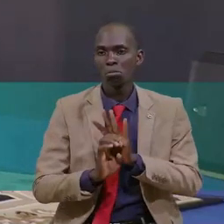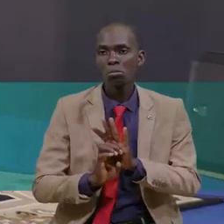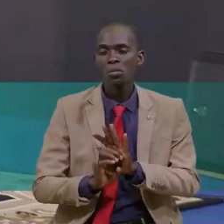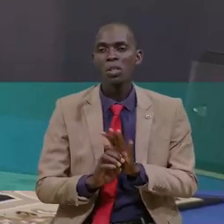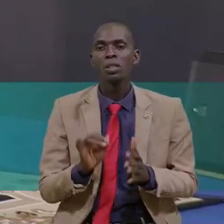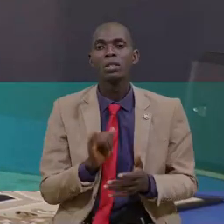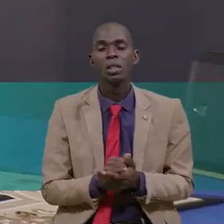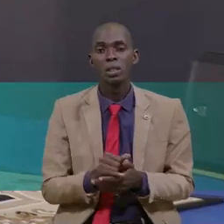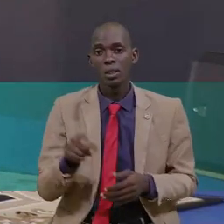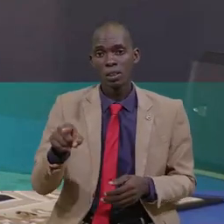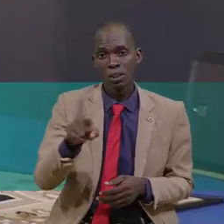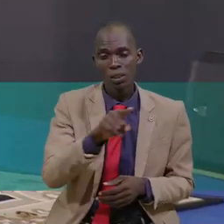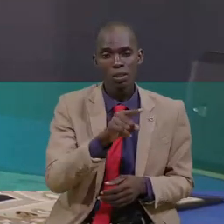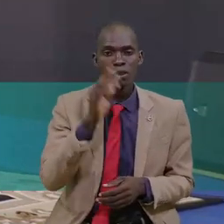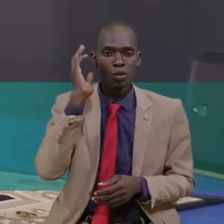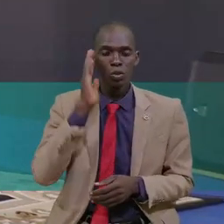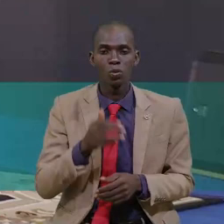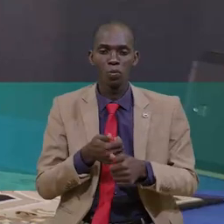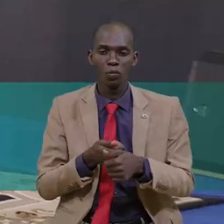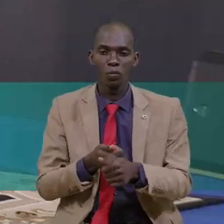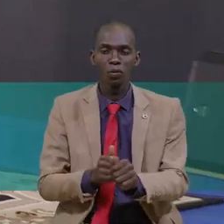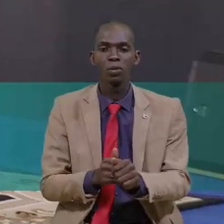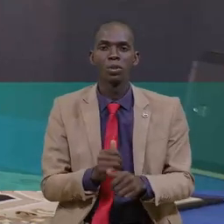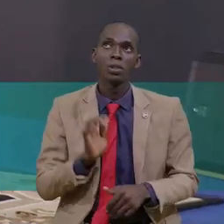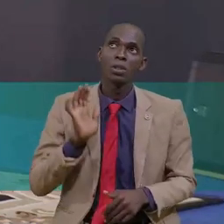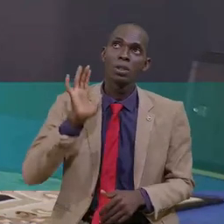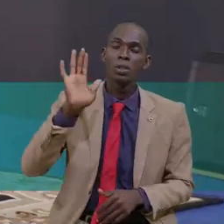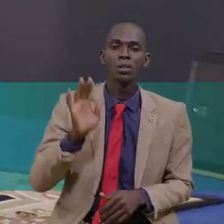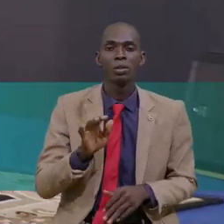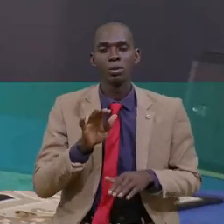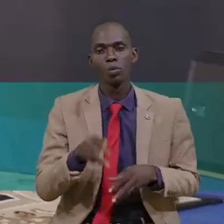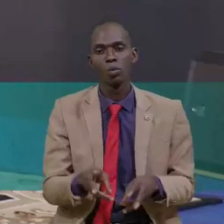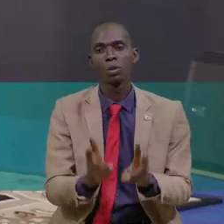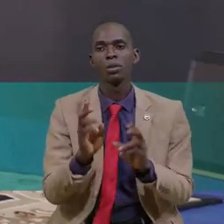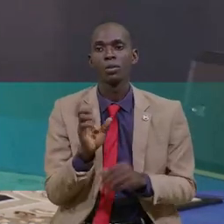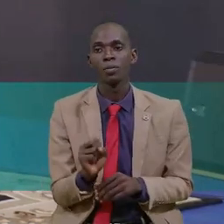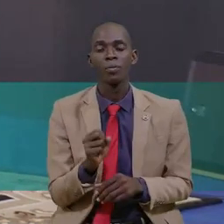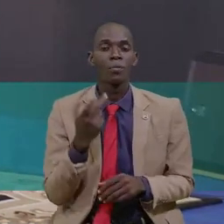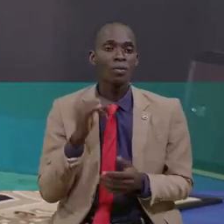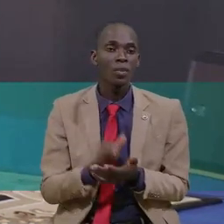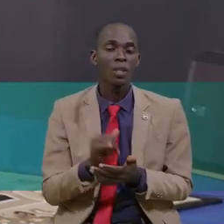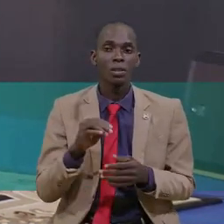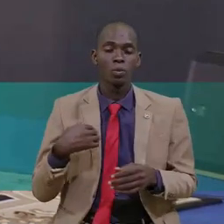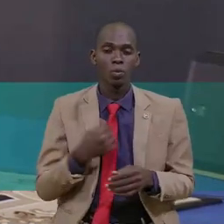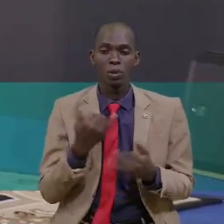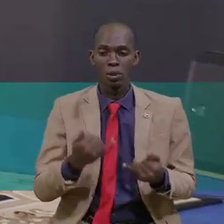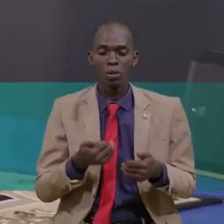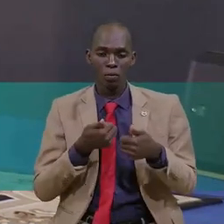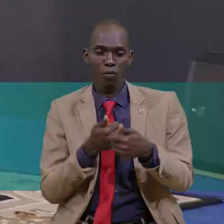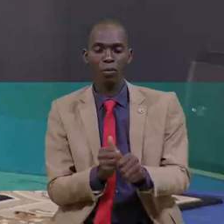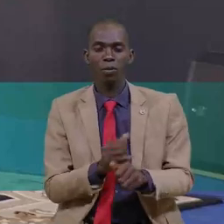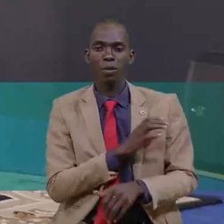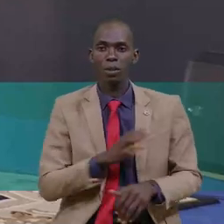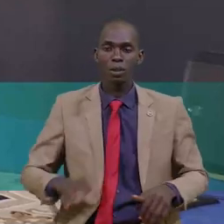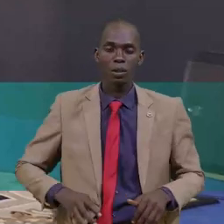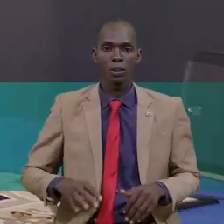un modèle, afin que vous suiviez ses traces. Maintenant, dans la vie, nous suivons